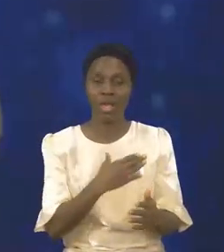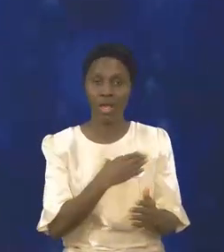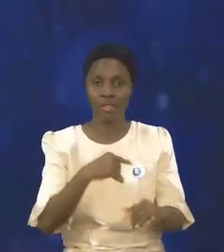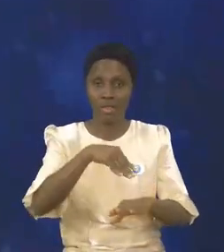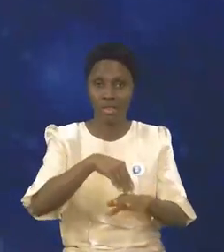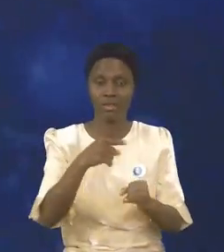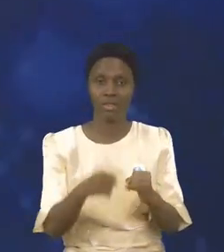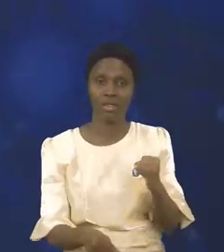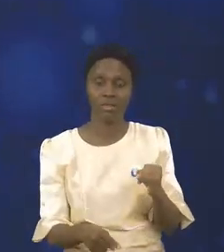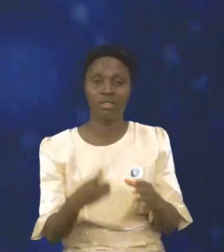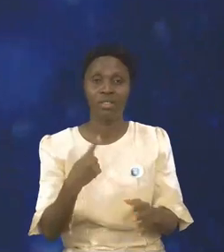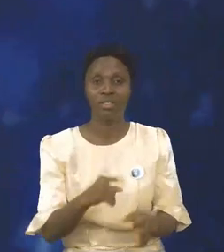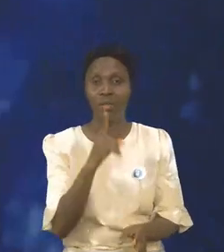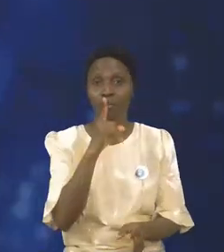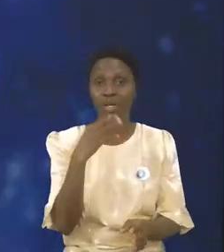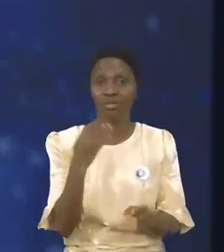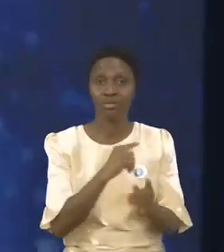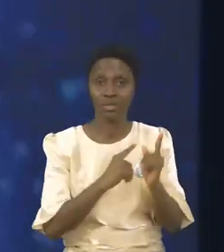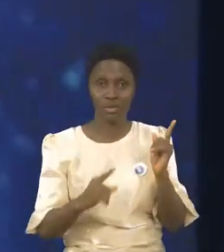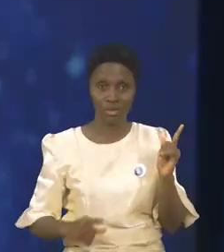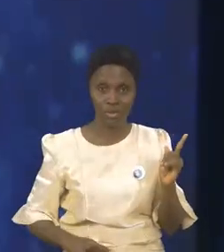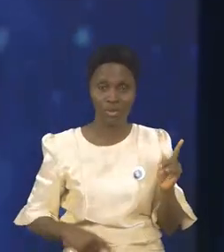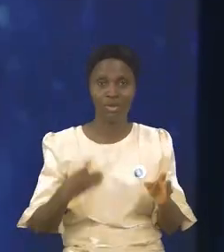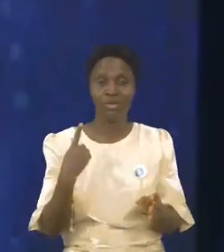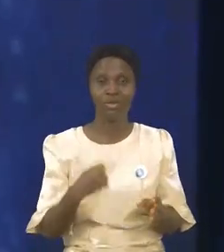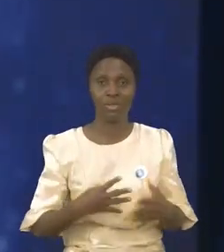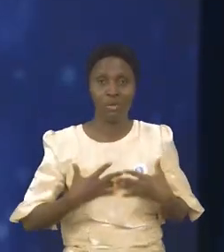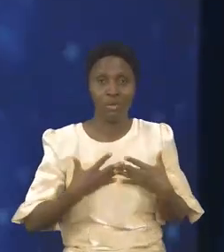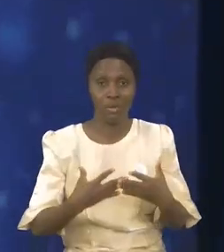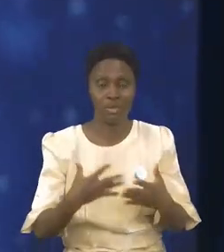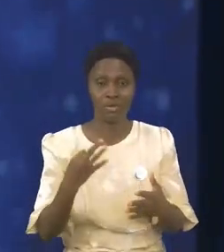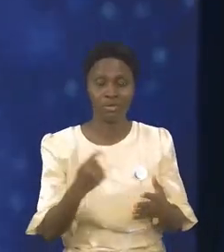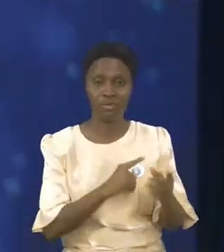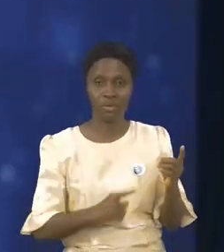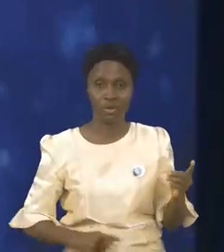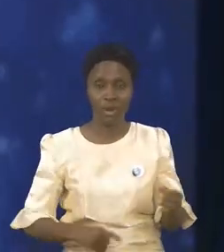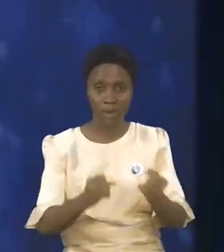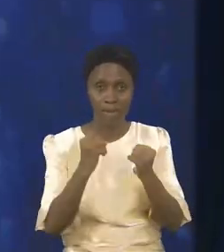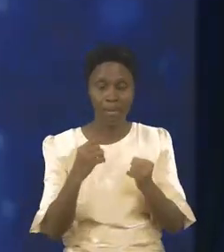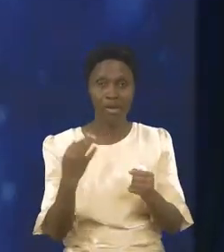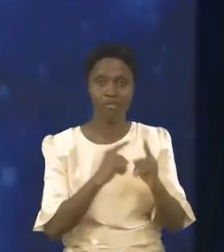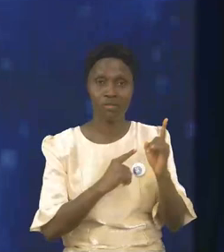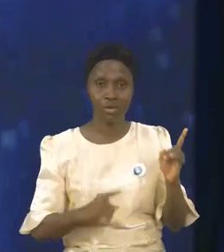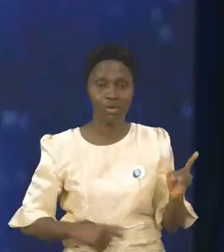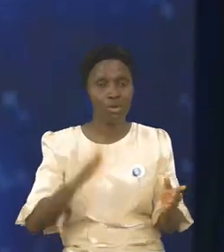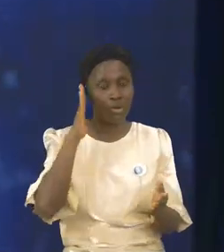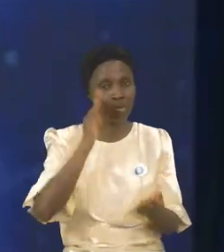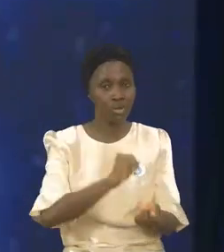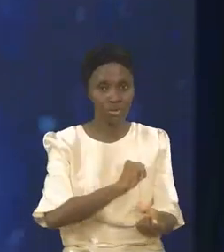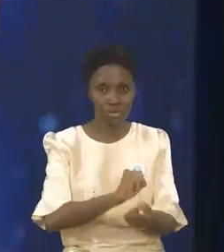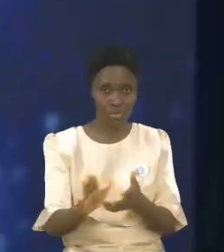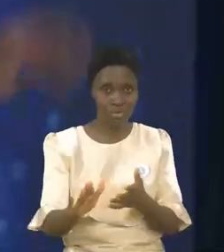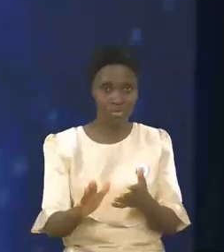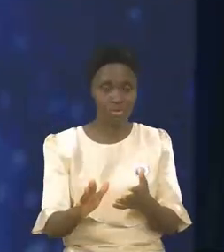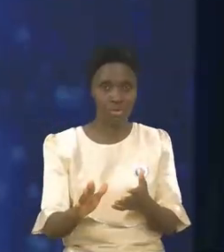à revenir. Et l'Antéchrist va venir sur ces dix royaumes. Et finalement, oui, la